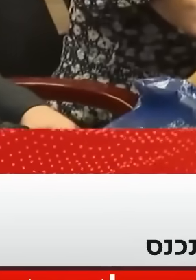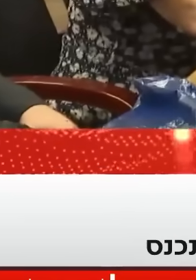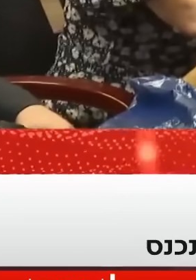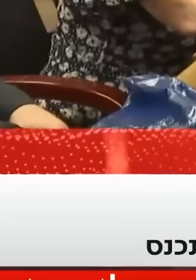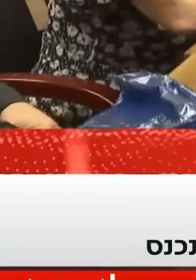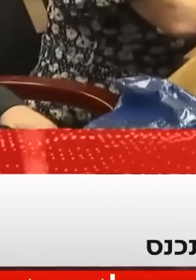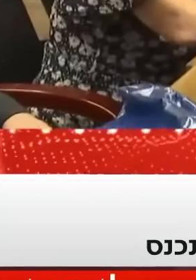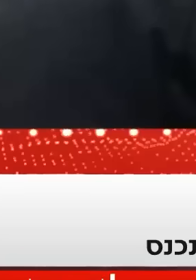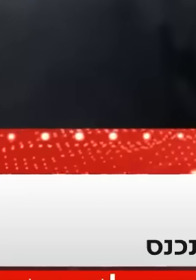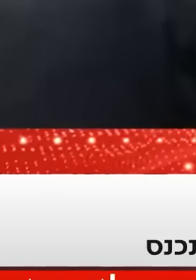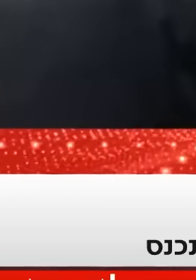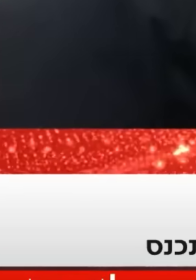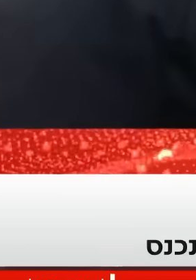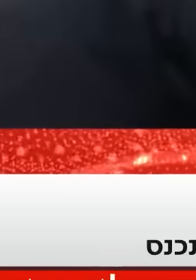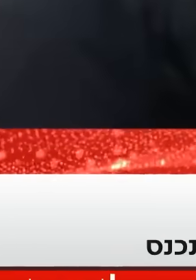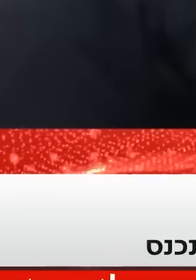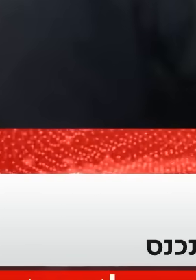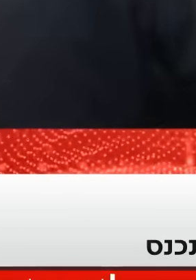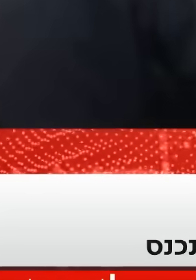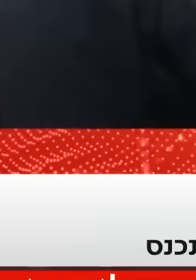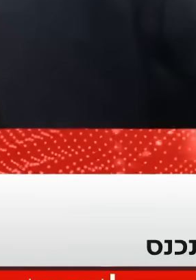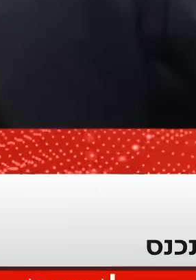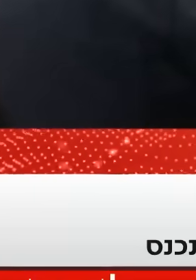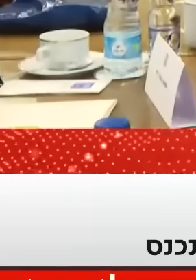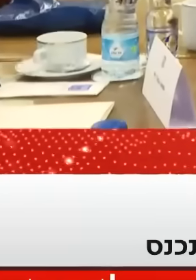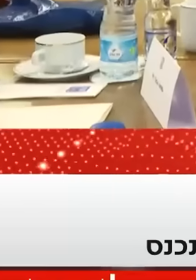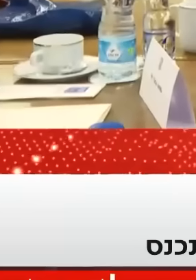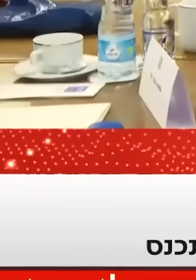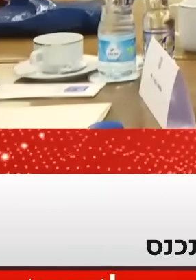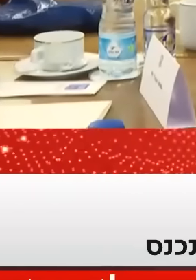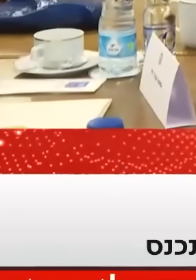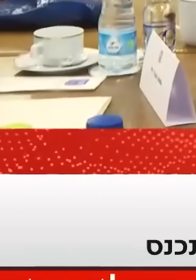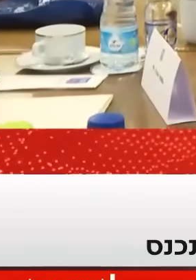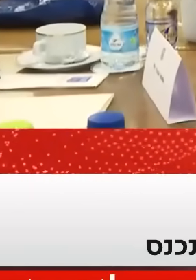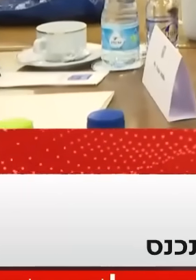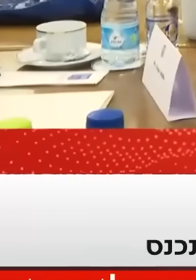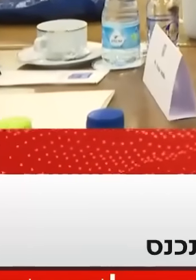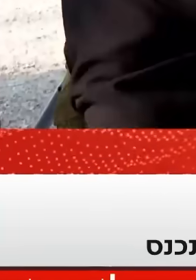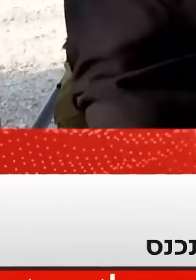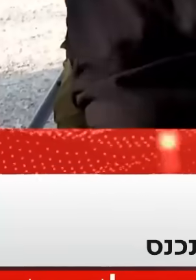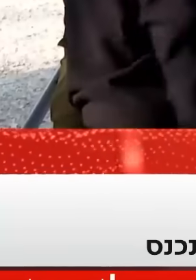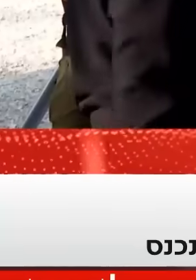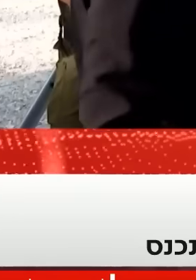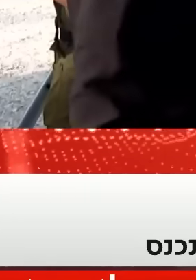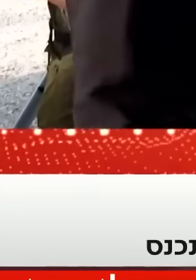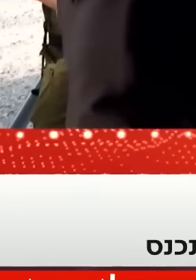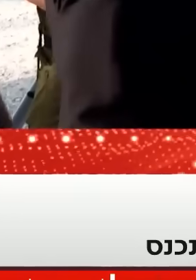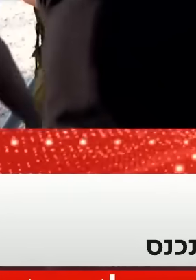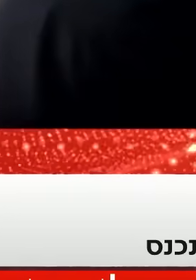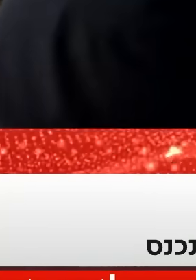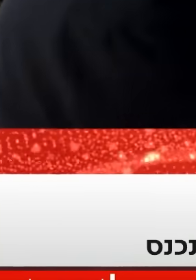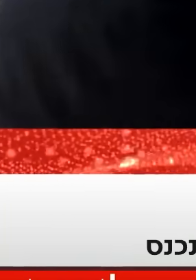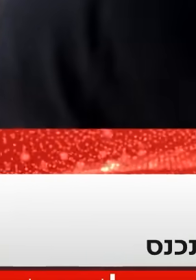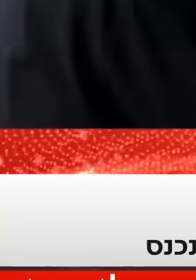ילדים וקשישים. ההצהרה הזו של ראש הממשלה נתניהו, אנחנו לא יודעים לומר מה הוא עומד למסור, אנחנו כן יודעים לומר שזה אחרי